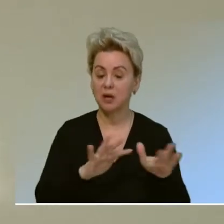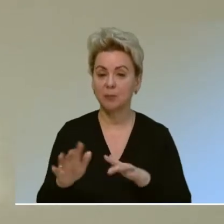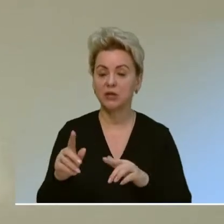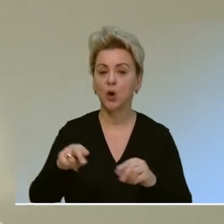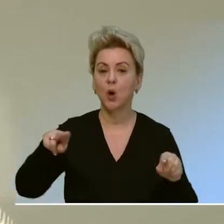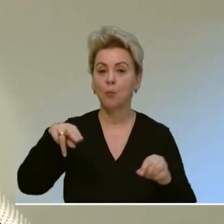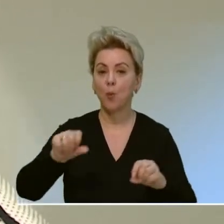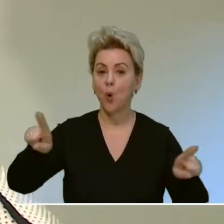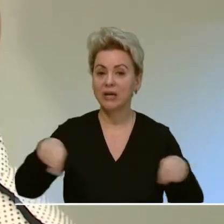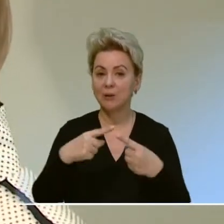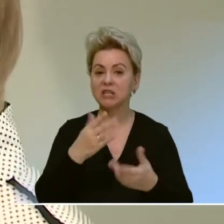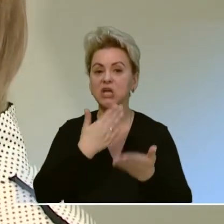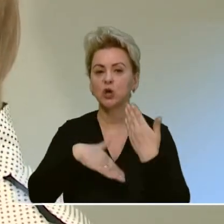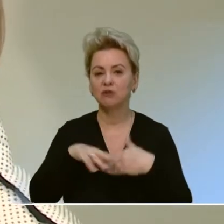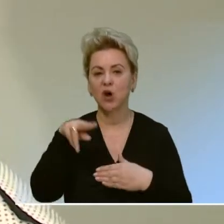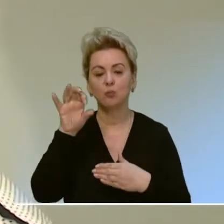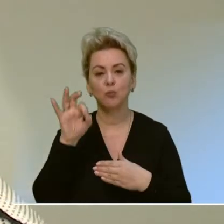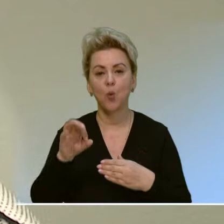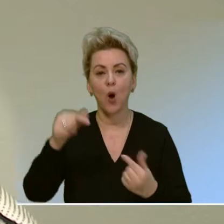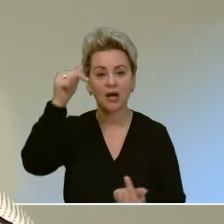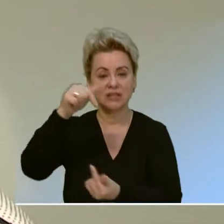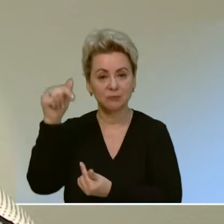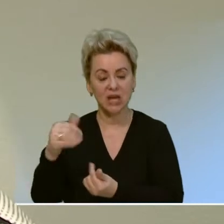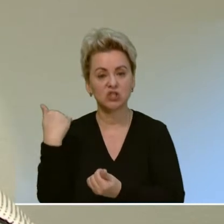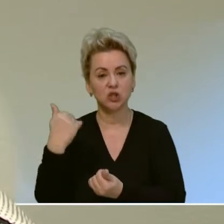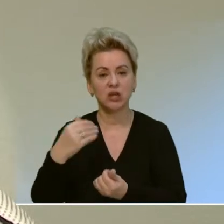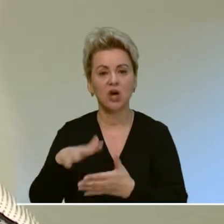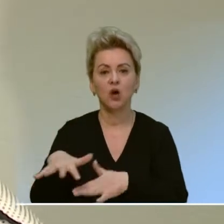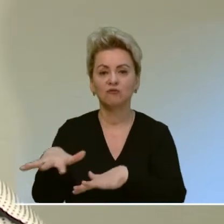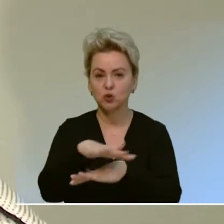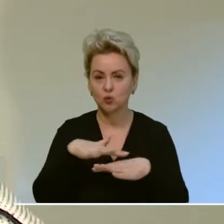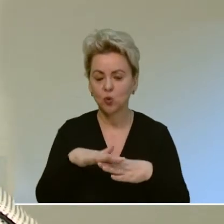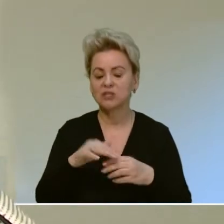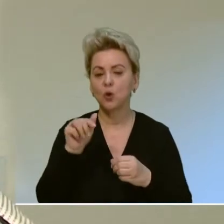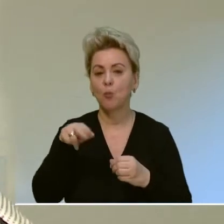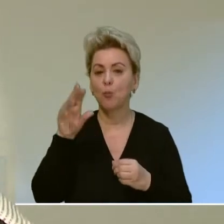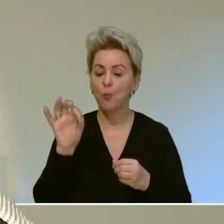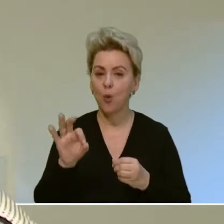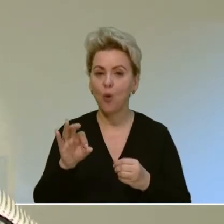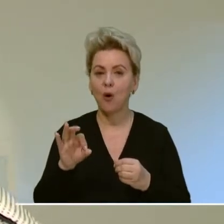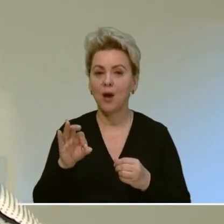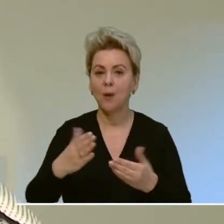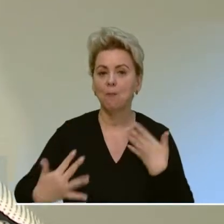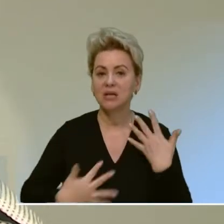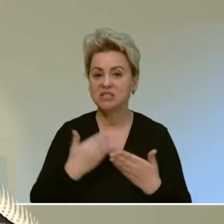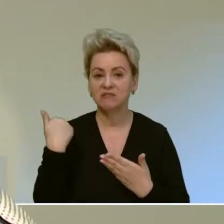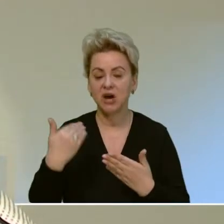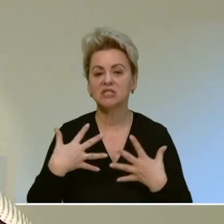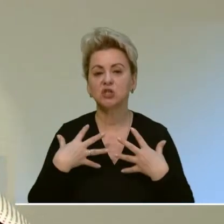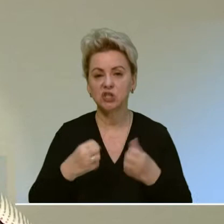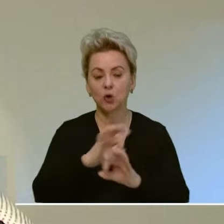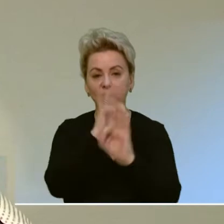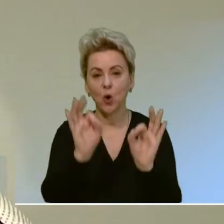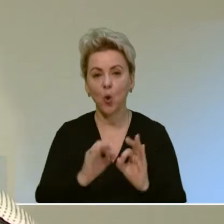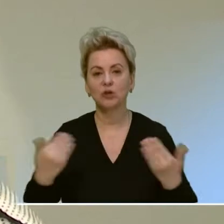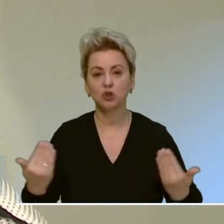по реабилитации инвалидов, по адаптации их в социум, по мотивации их на здоровый